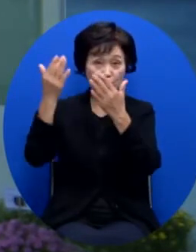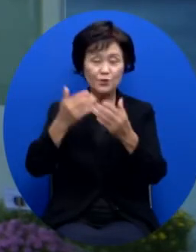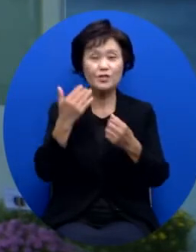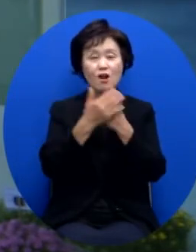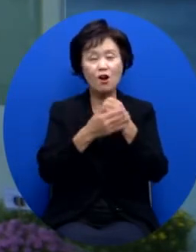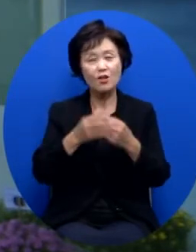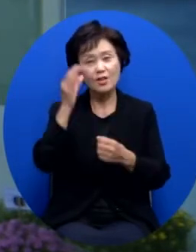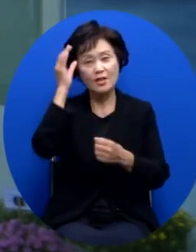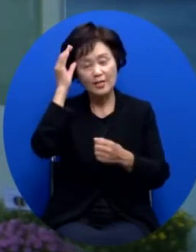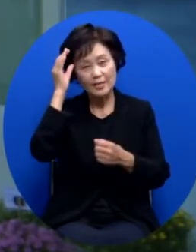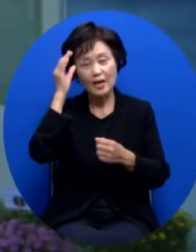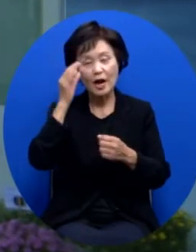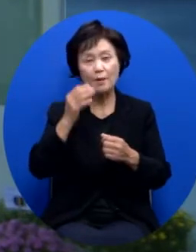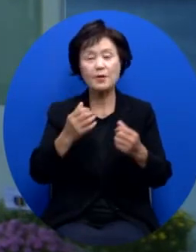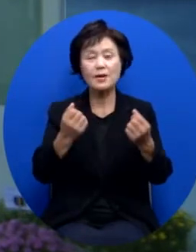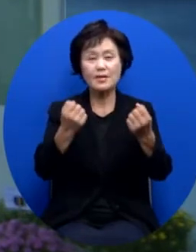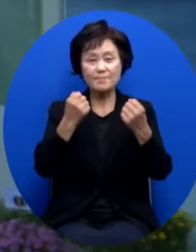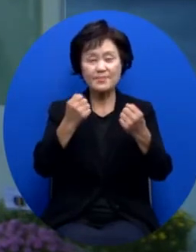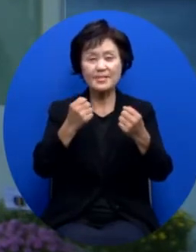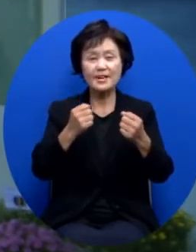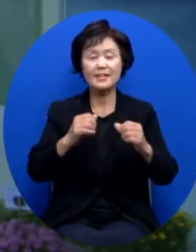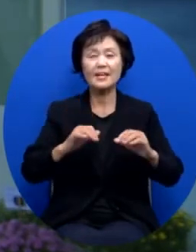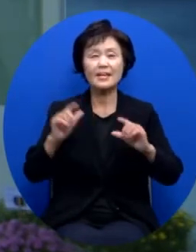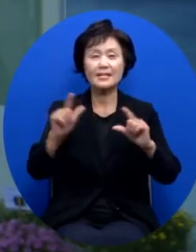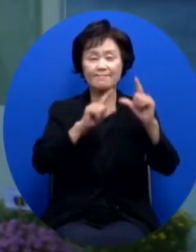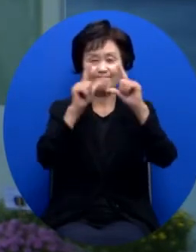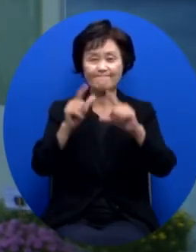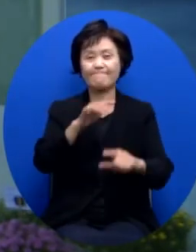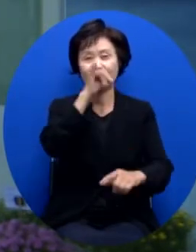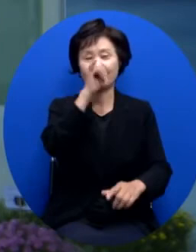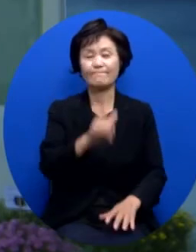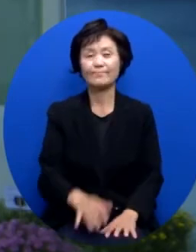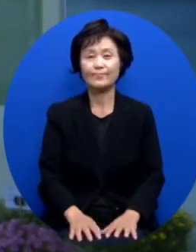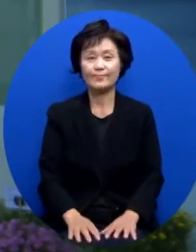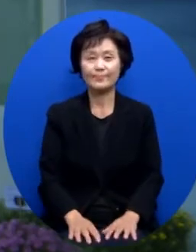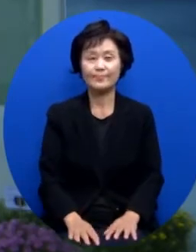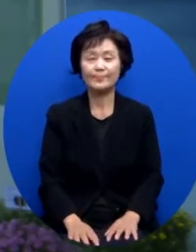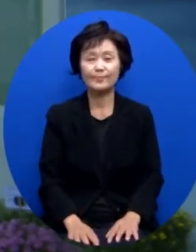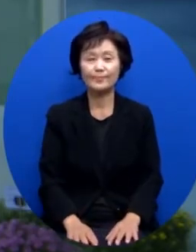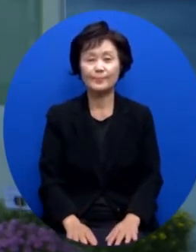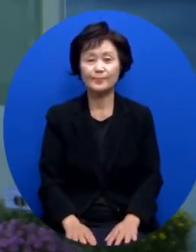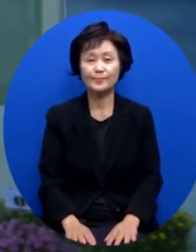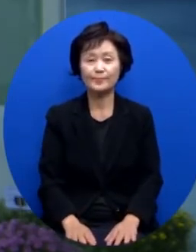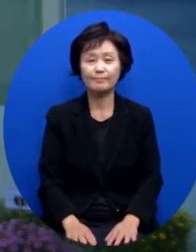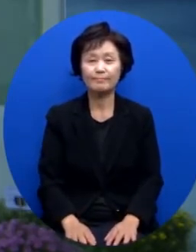힘차게 세상 속으로 진군하고 있습니다. CTS 뉴스 전상민입니다.